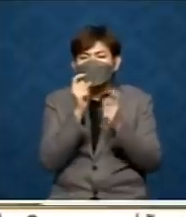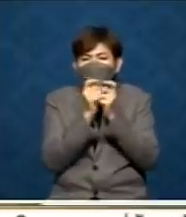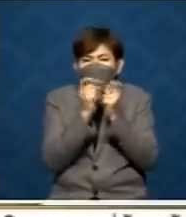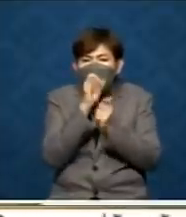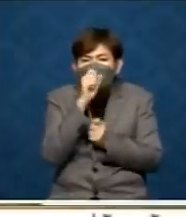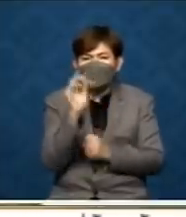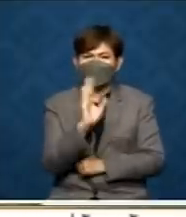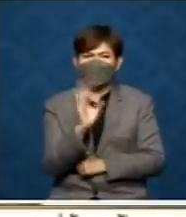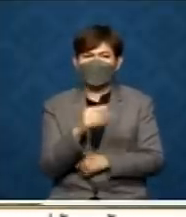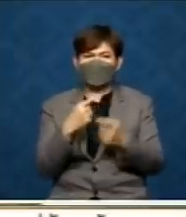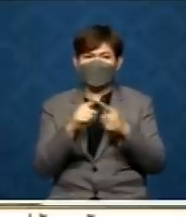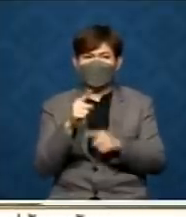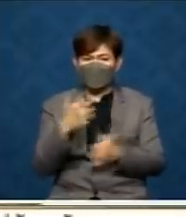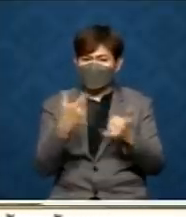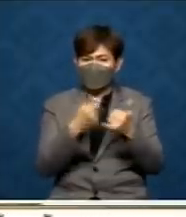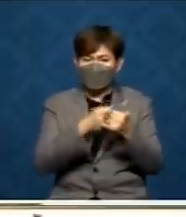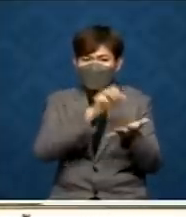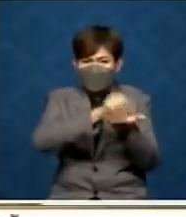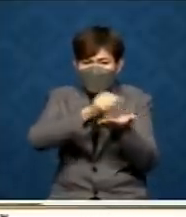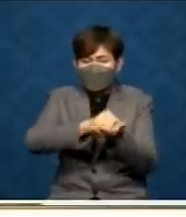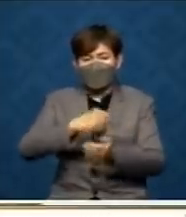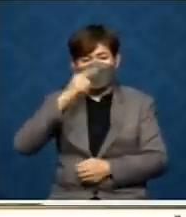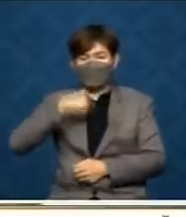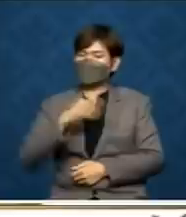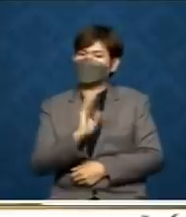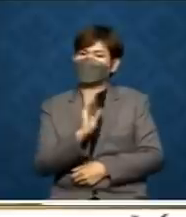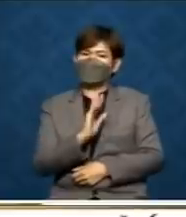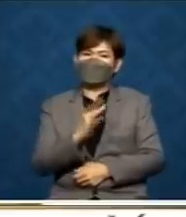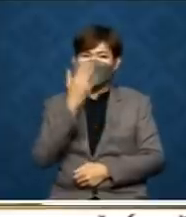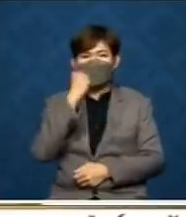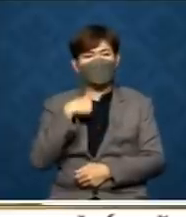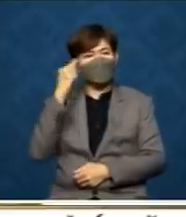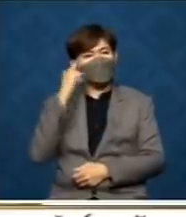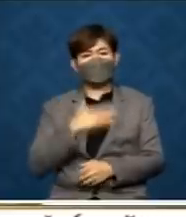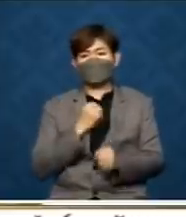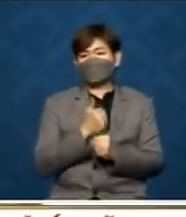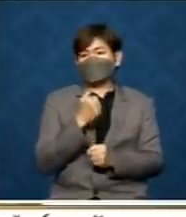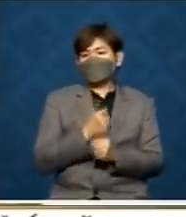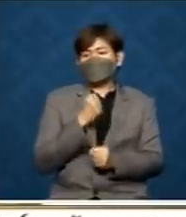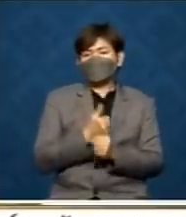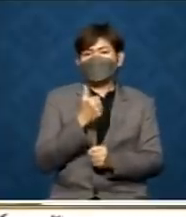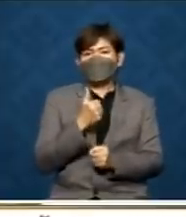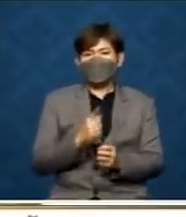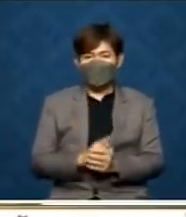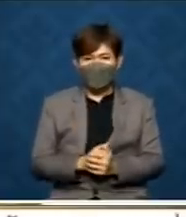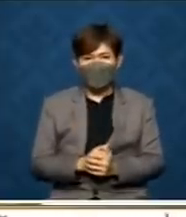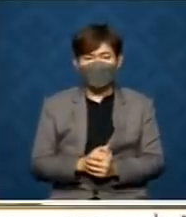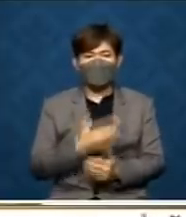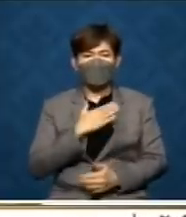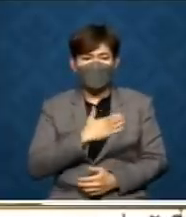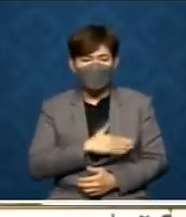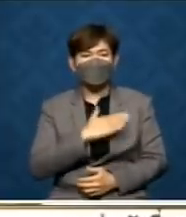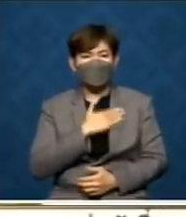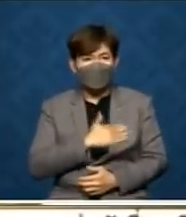คนอื่นเขาจองวัคชินเขาธรรมะที่กำหนดคุณไม่เอาเพราะคุณติดหลงใหลได้ปลื้มกับผลงานรอบแรกและก็จะเย็น